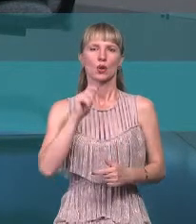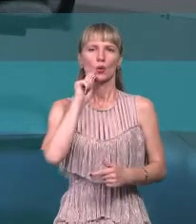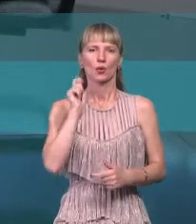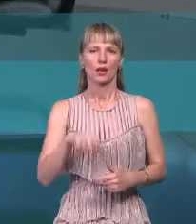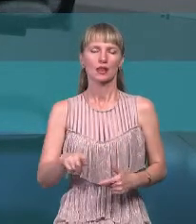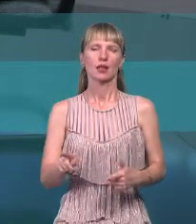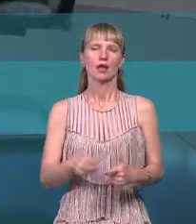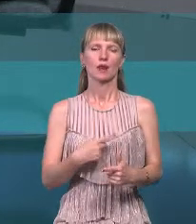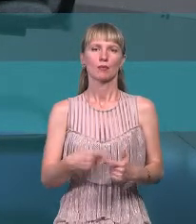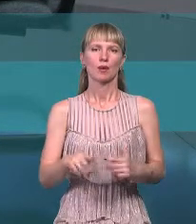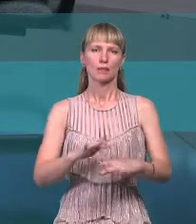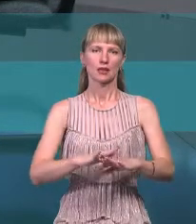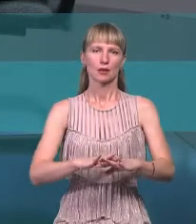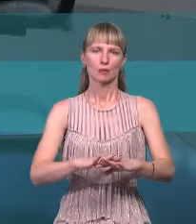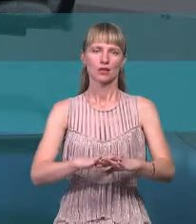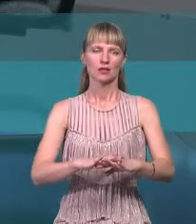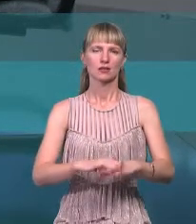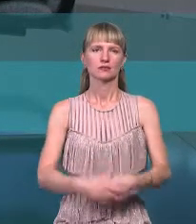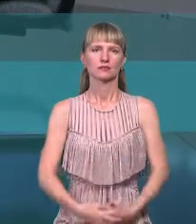або математика.